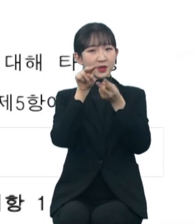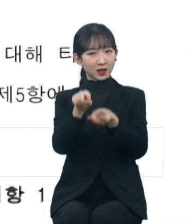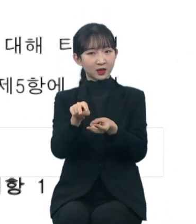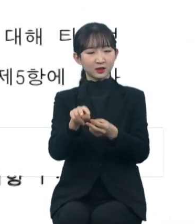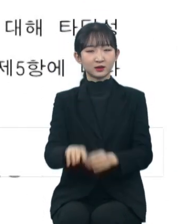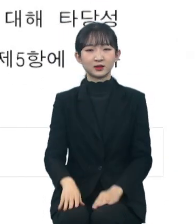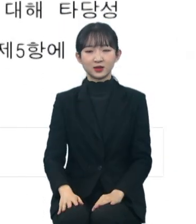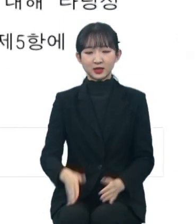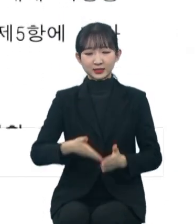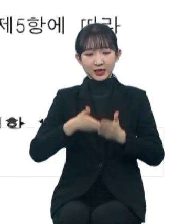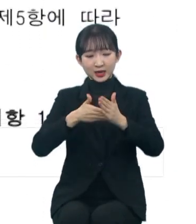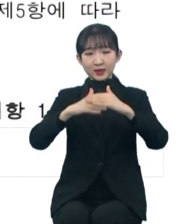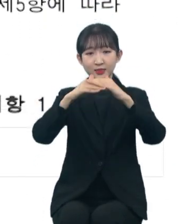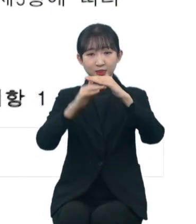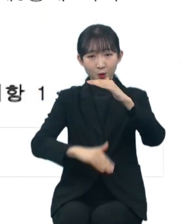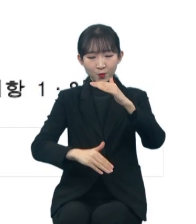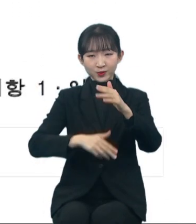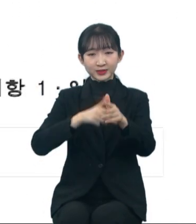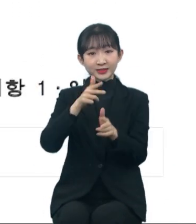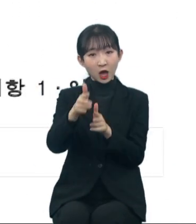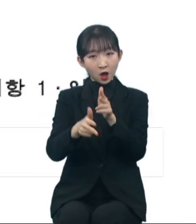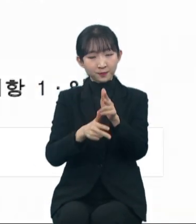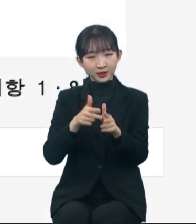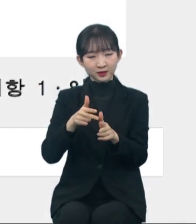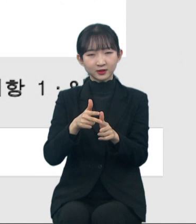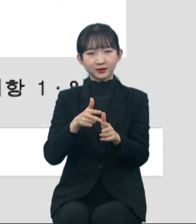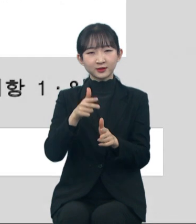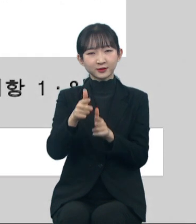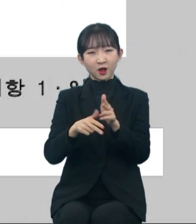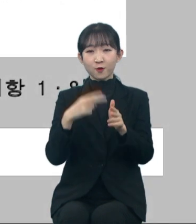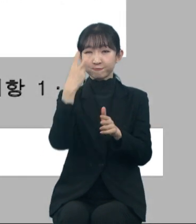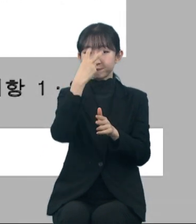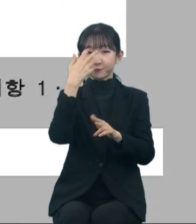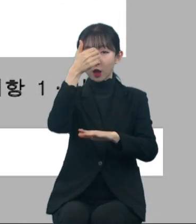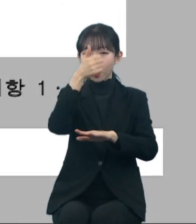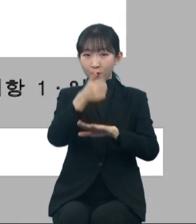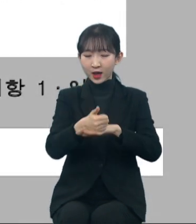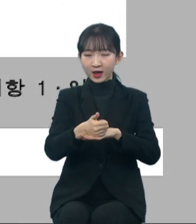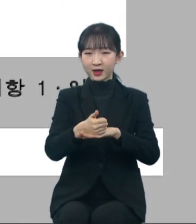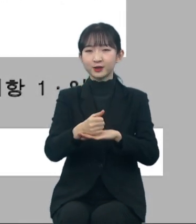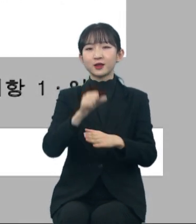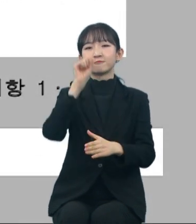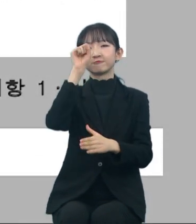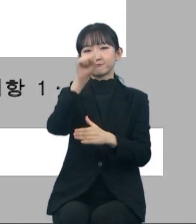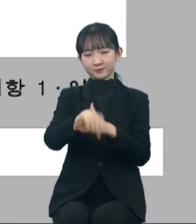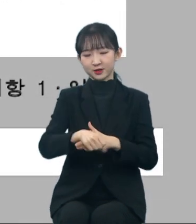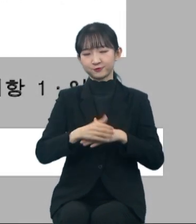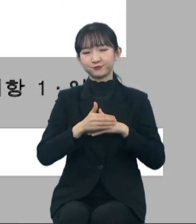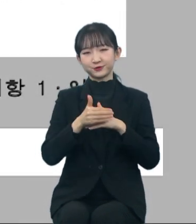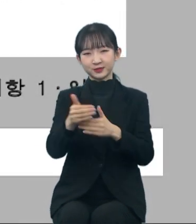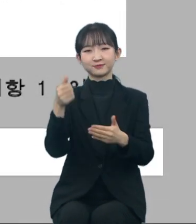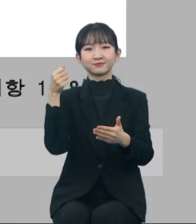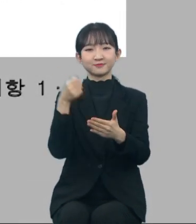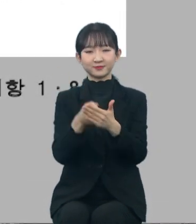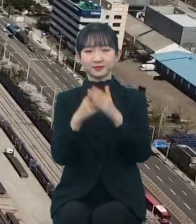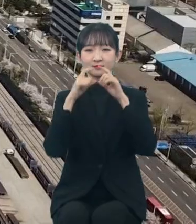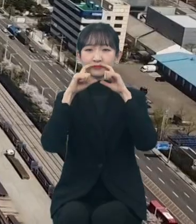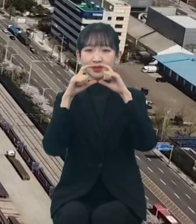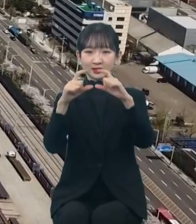인천항만공사가 제안한 18부두 재개발 사업에 대한 타당성 검토 결과 사업 제안을 수용해 추진하기로 했다고